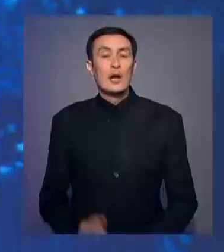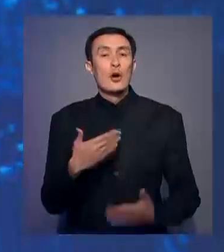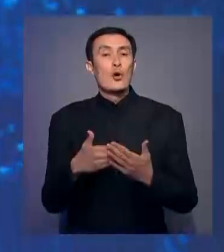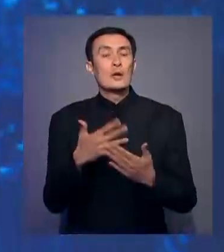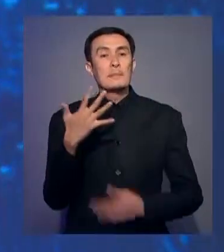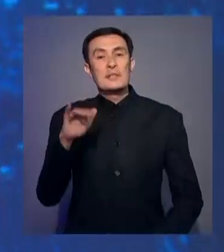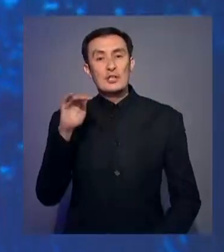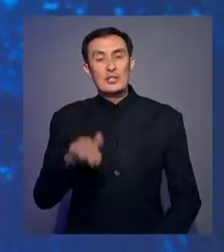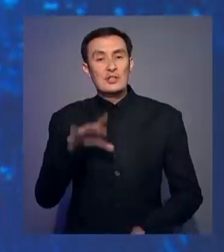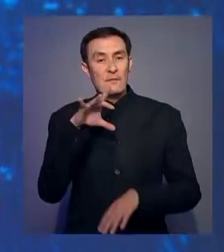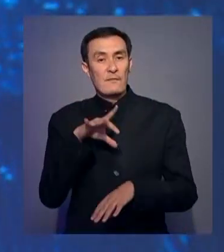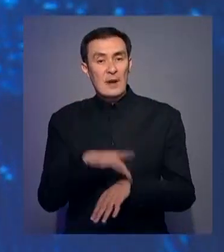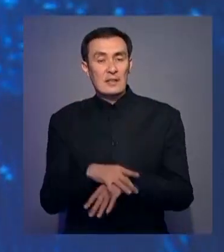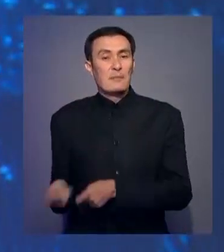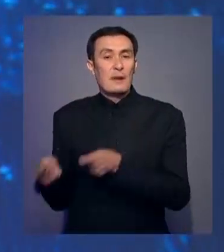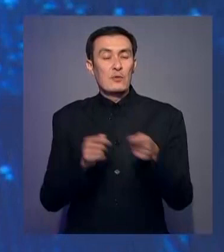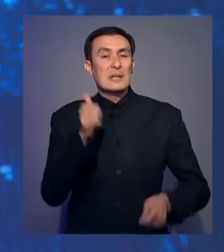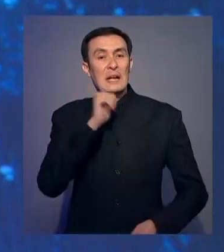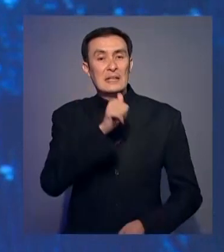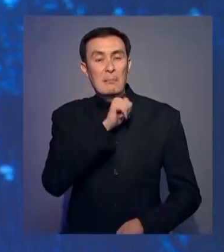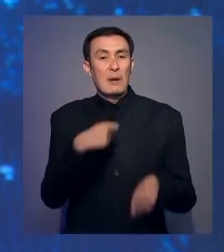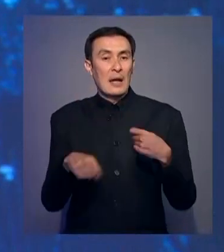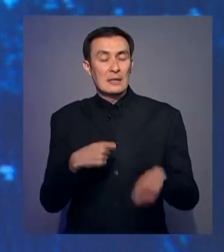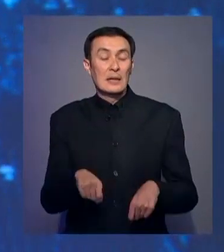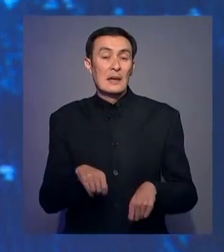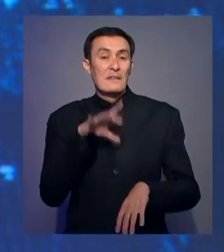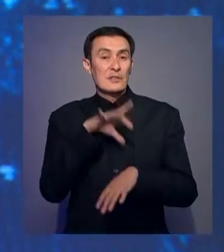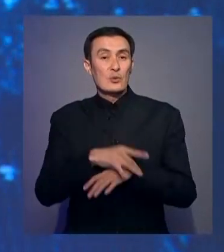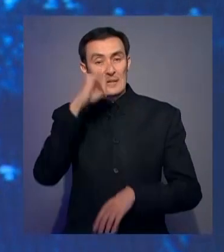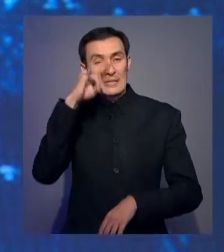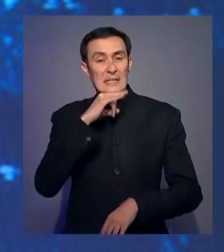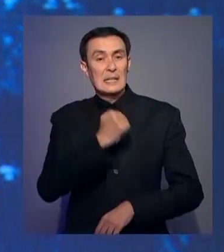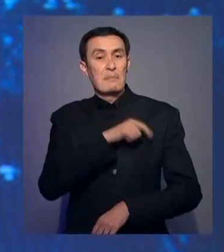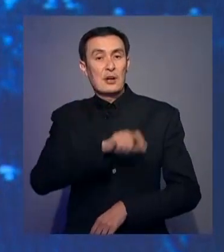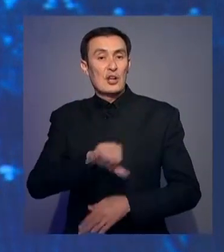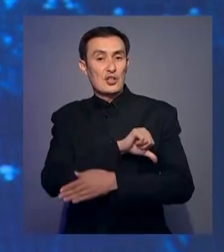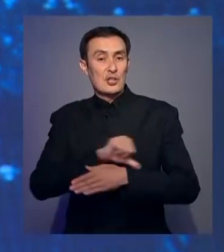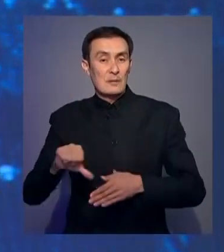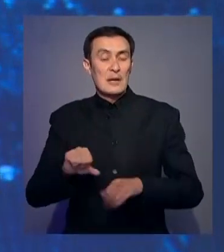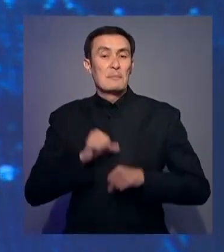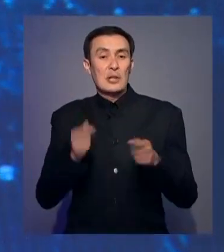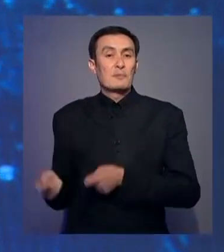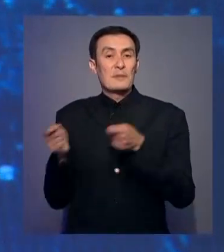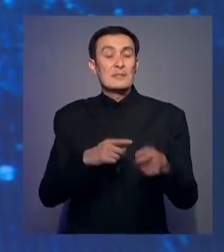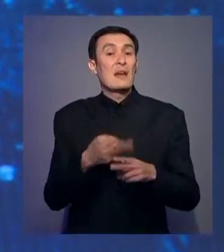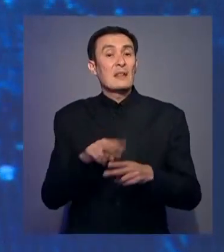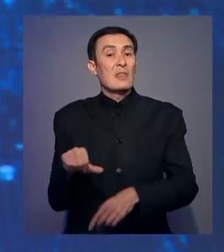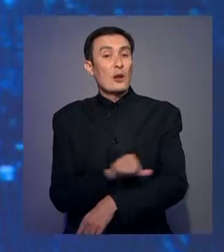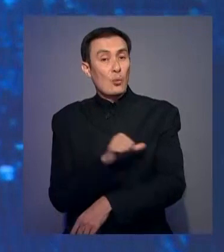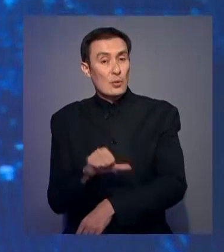Около 5000 фактов провоза контрабанды ежегодно фиксируют казахстанские пограничники. Чаще всего пытаются провести